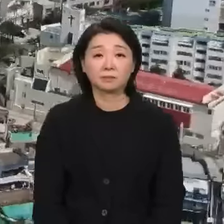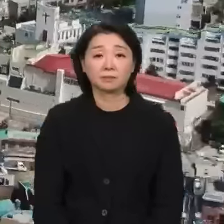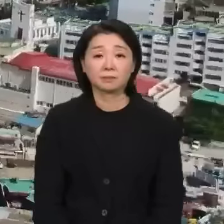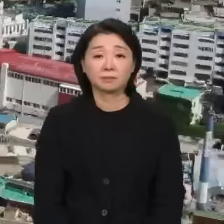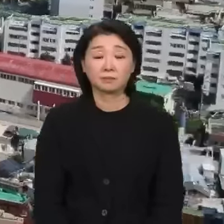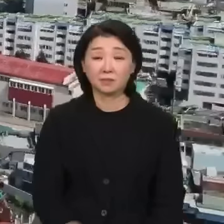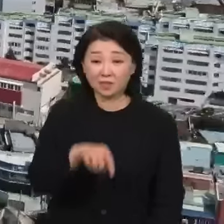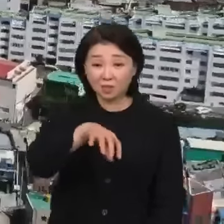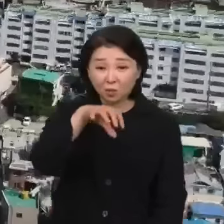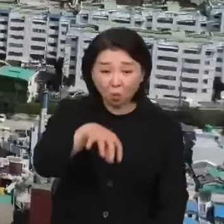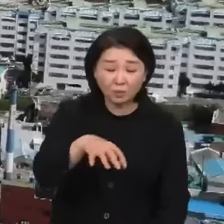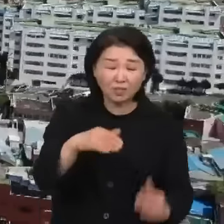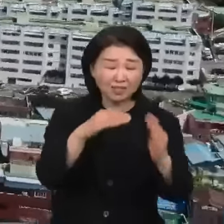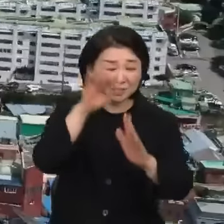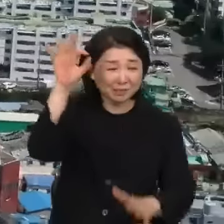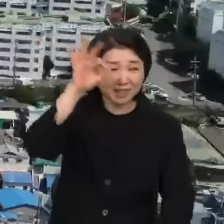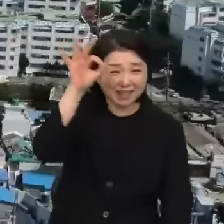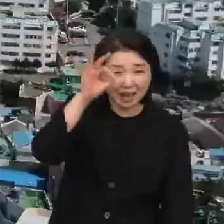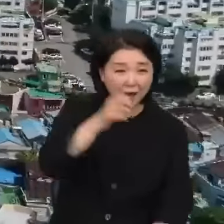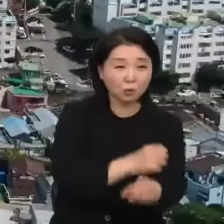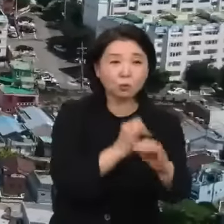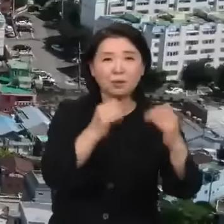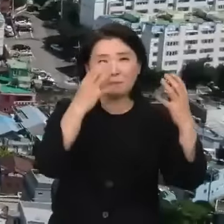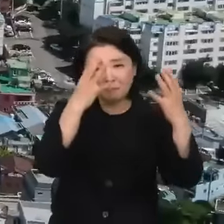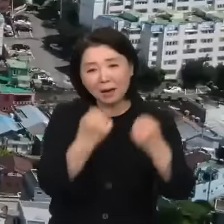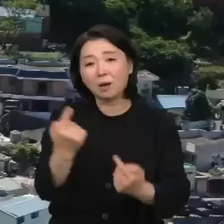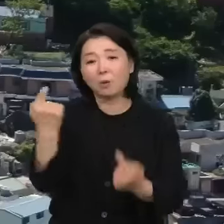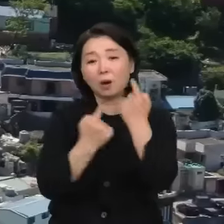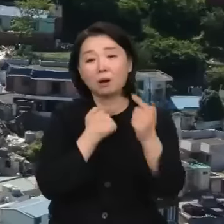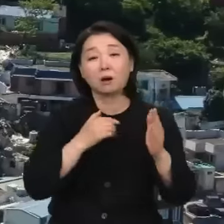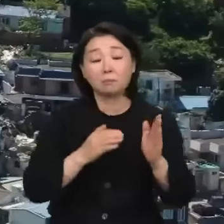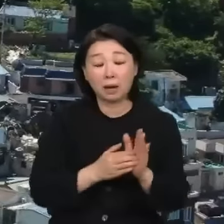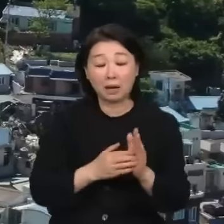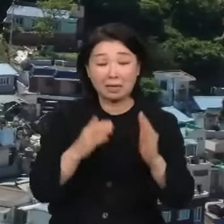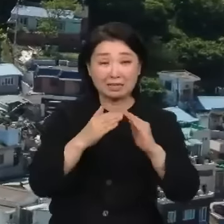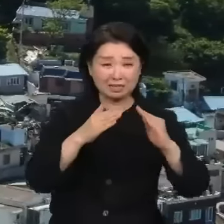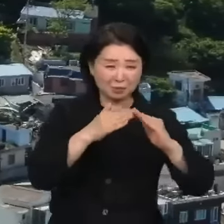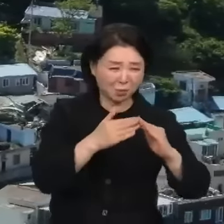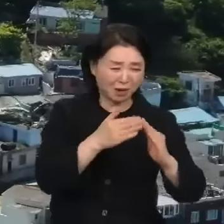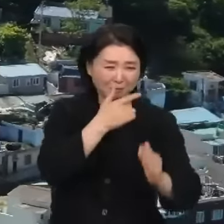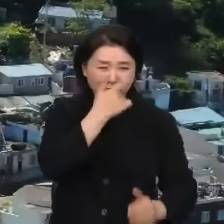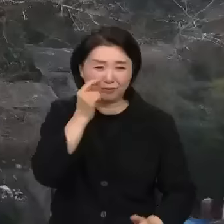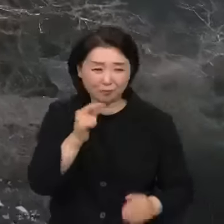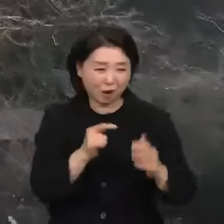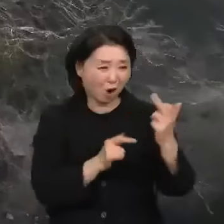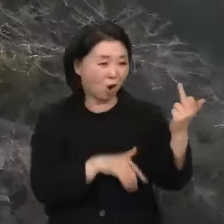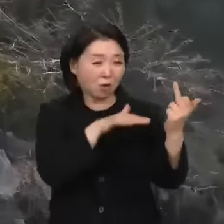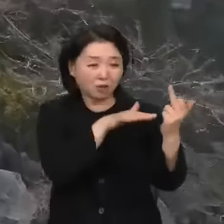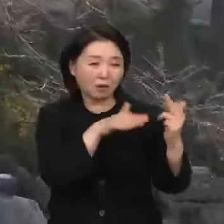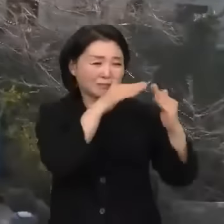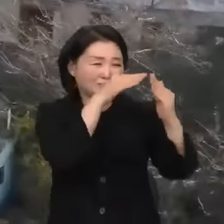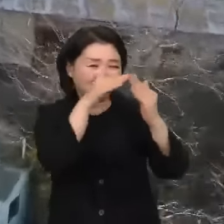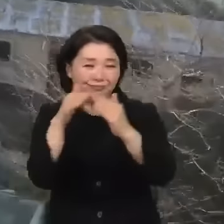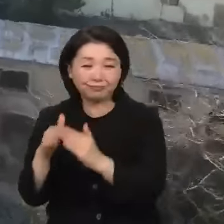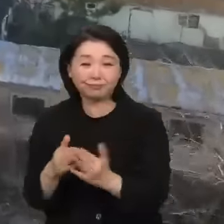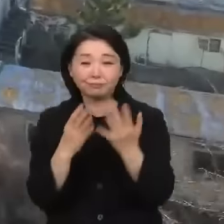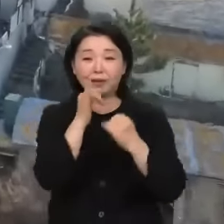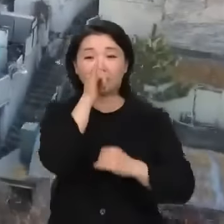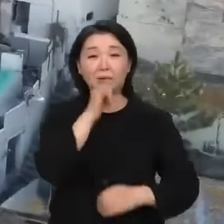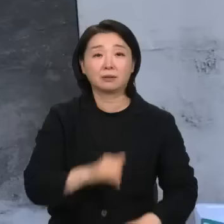한때 이곳은 집을 구하려는 노동자들이 넘쳤습니다. 집 지을 공간이 모자란 언덕은 주택으로 빼곡히